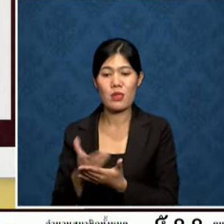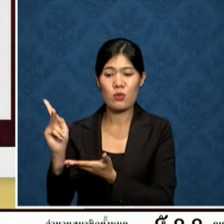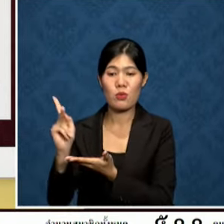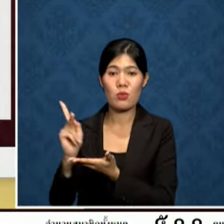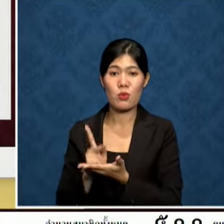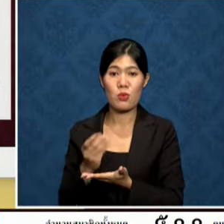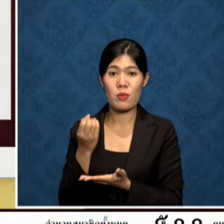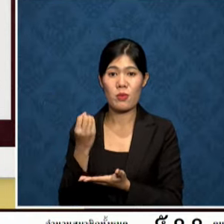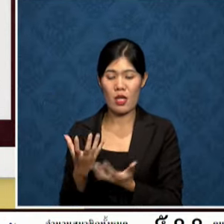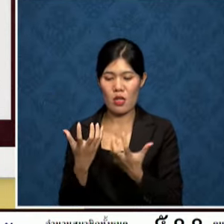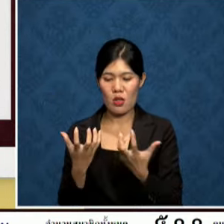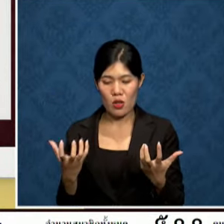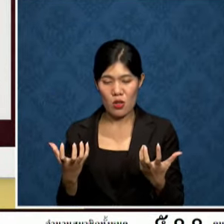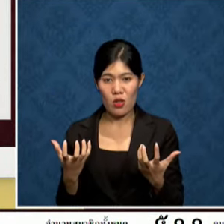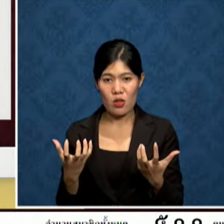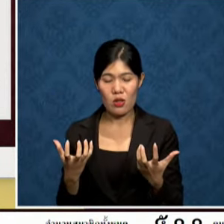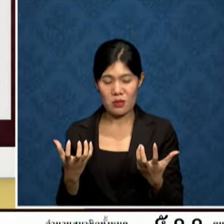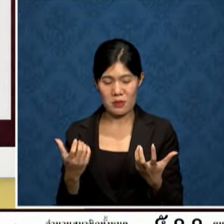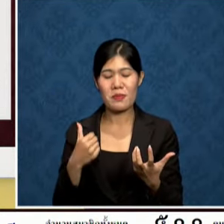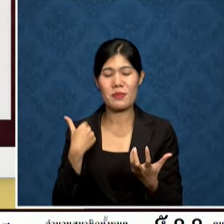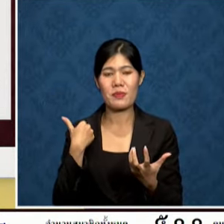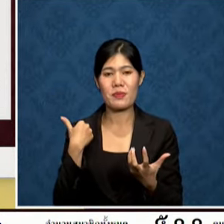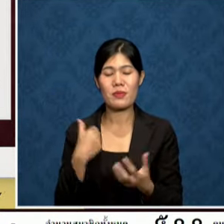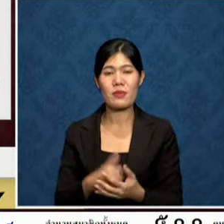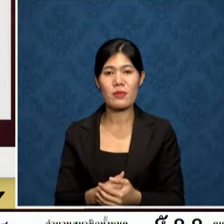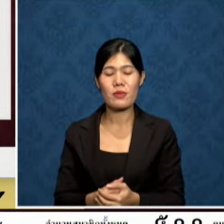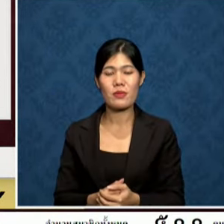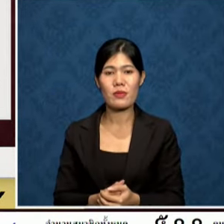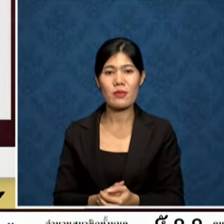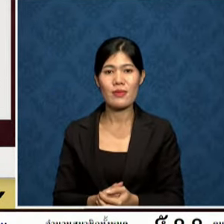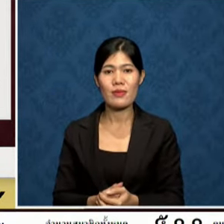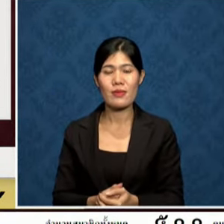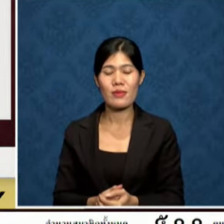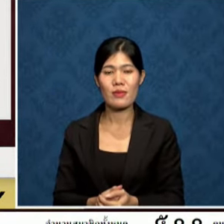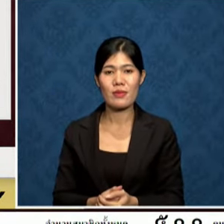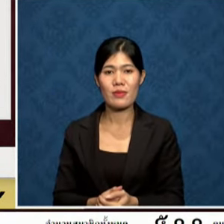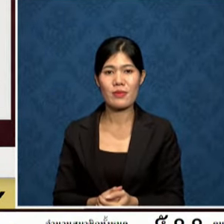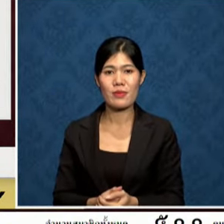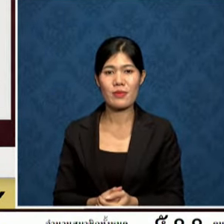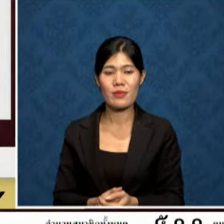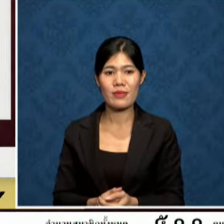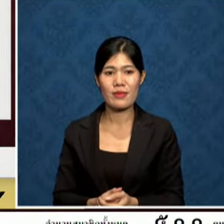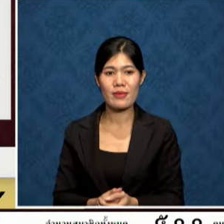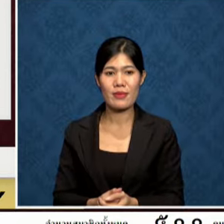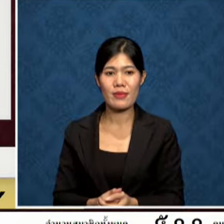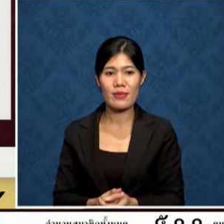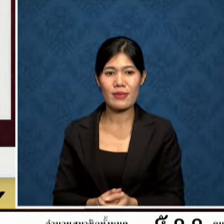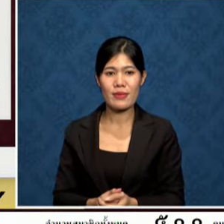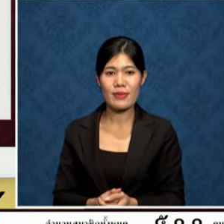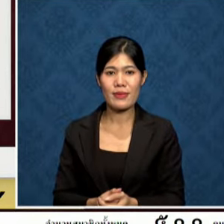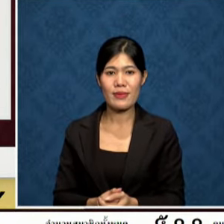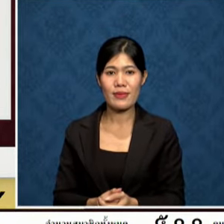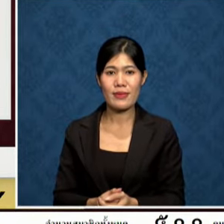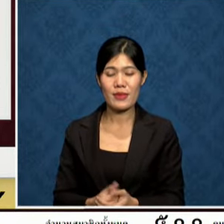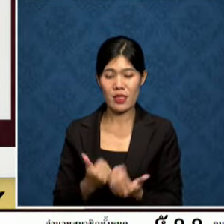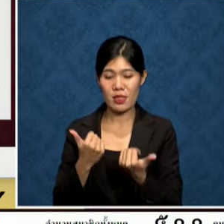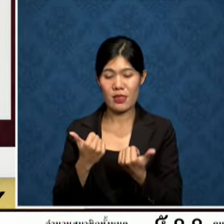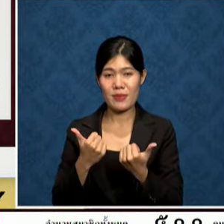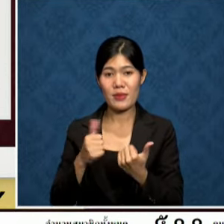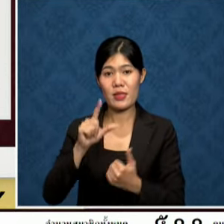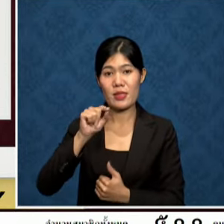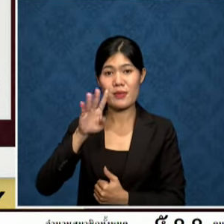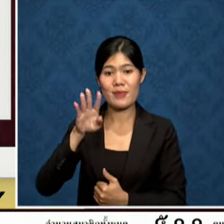พอมีของติดไม้ติดมืออยู่บ้างนะคะแต่ว่าปรากฏว่าพอปีนี้มา 24%เนี่ยก็